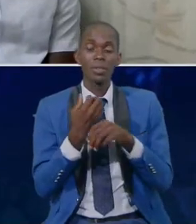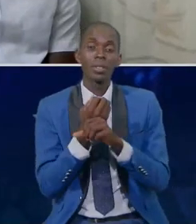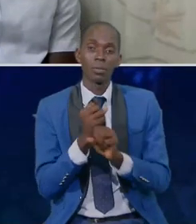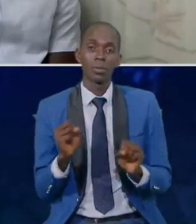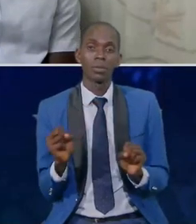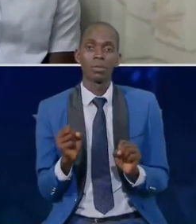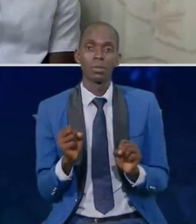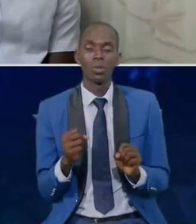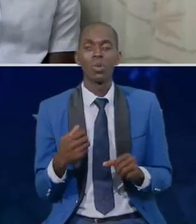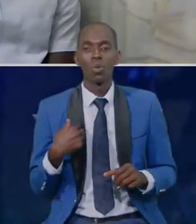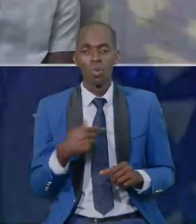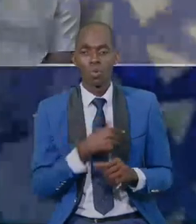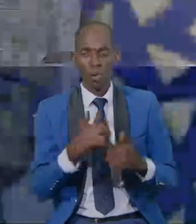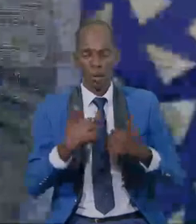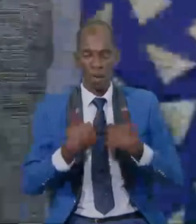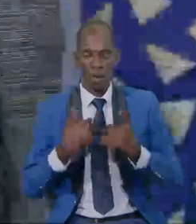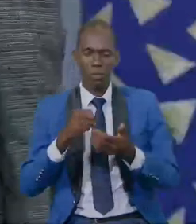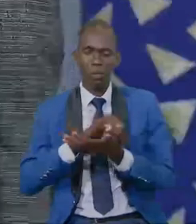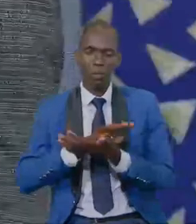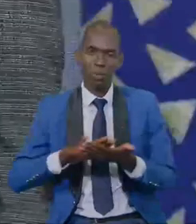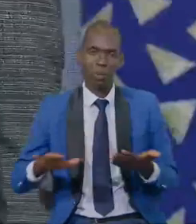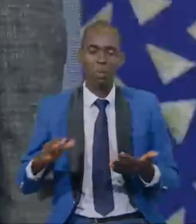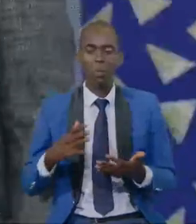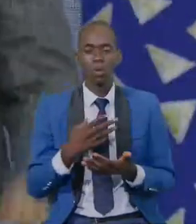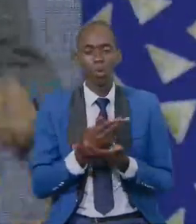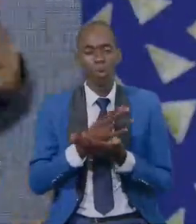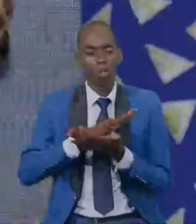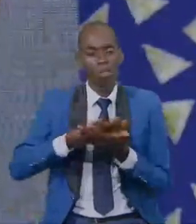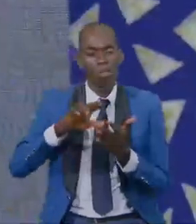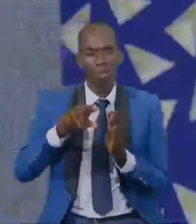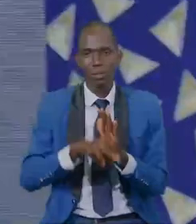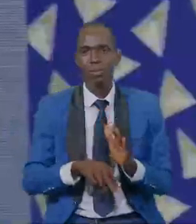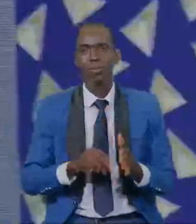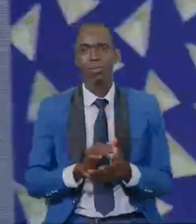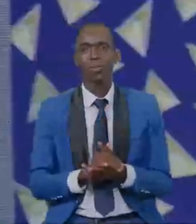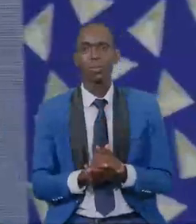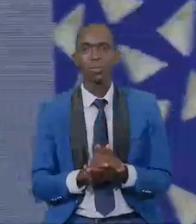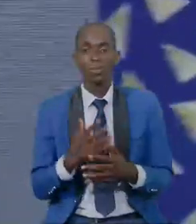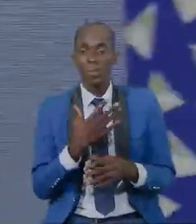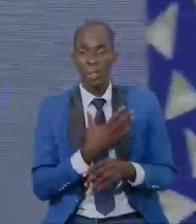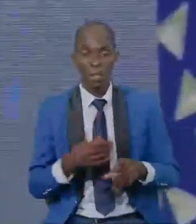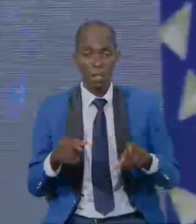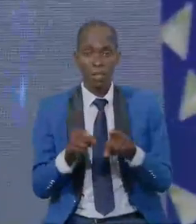salut. Nous avons la sanctification, la sainteté.